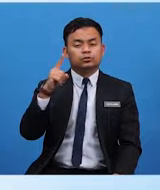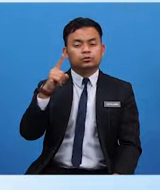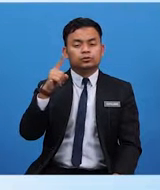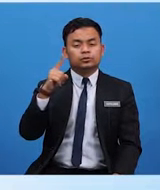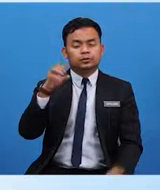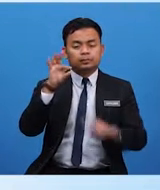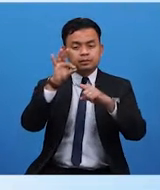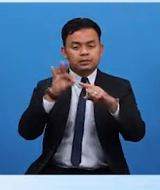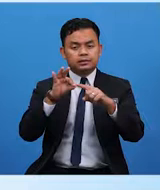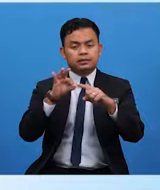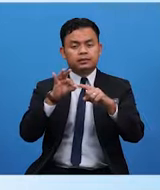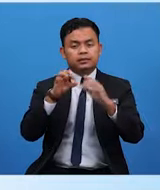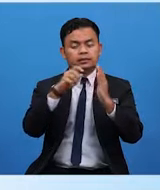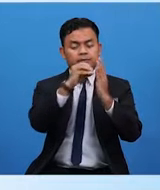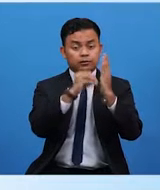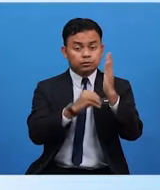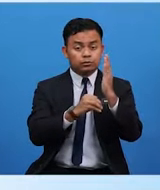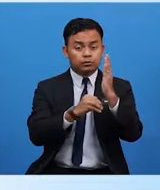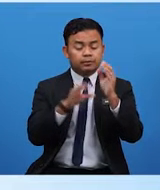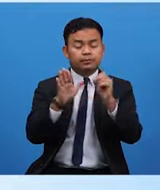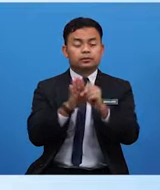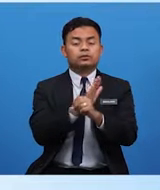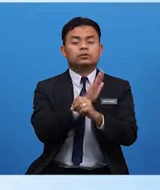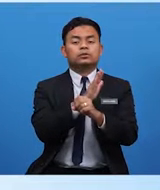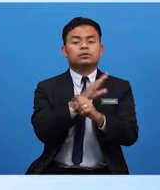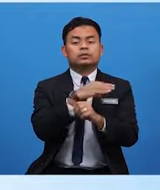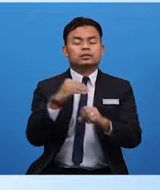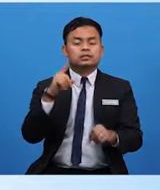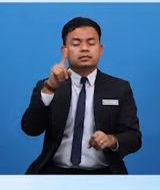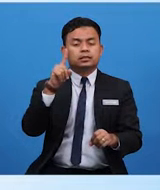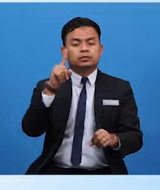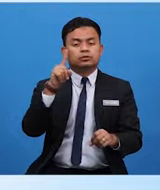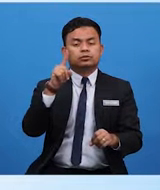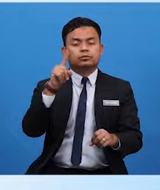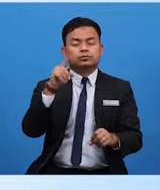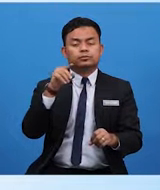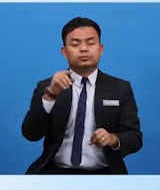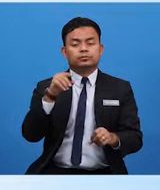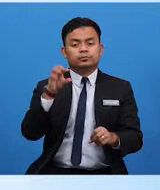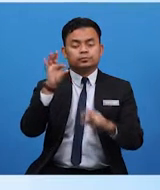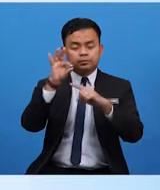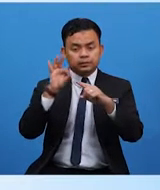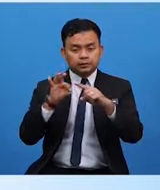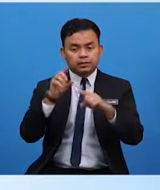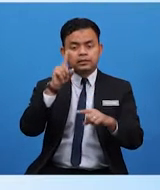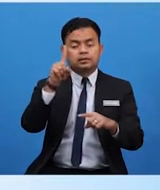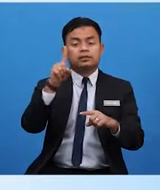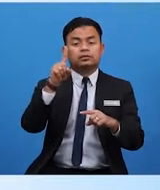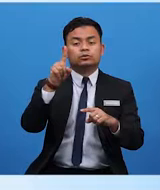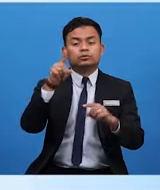dan satu pecahan 1/4 Bagaimana mulai Munich Apakah